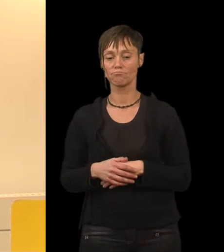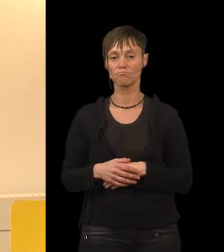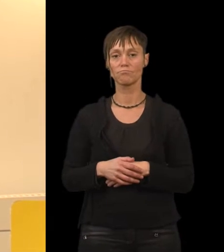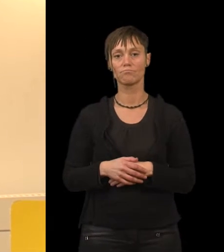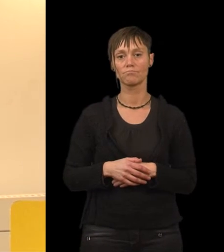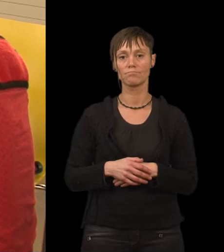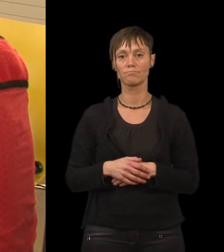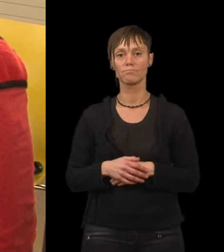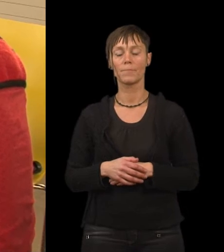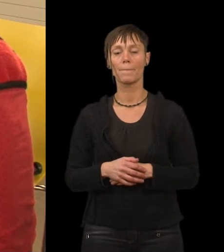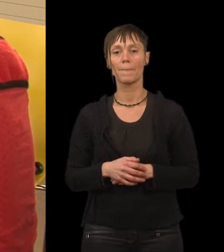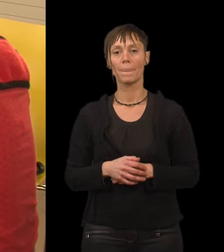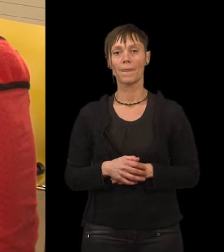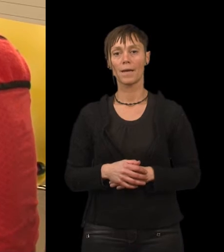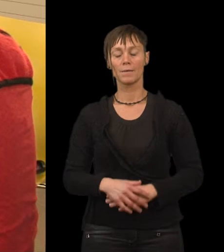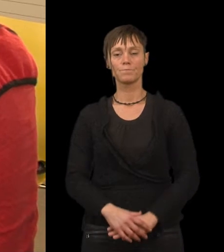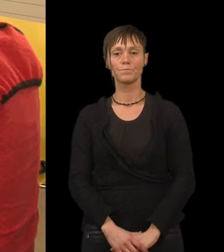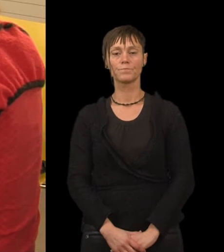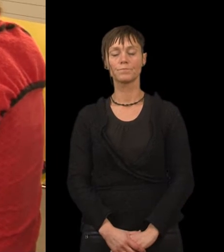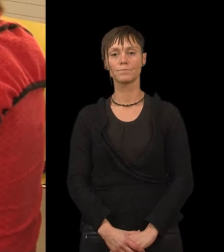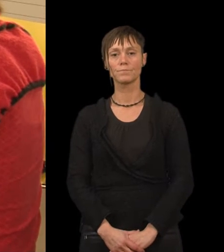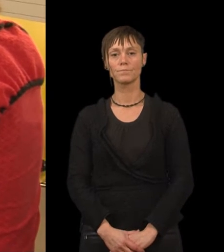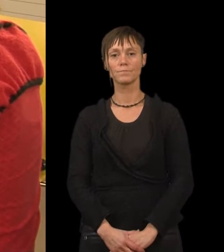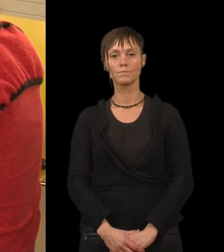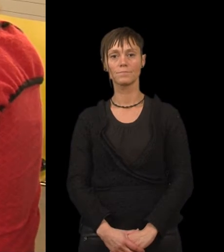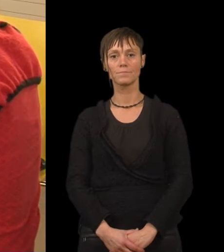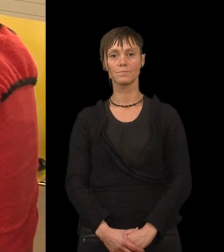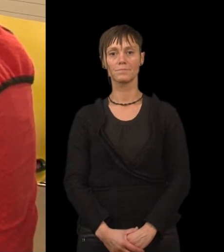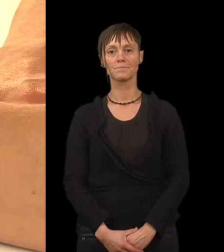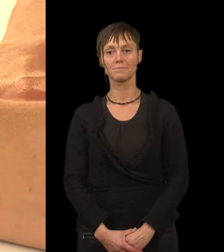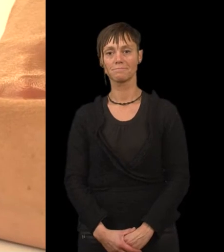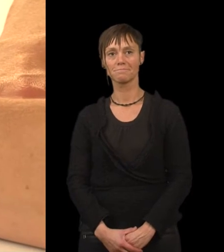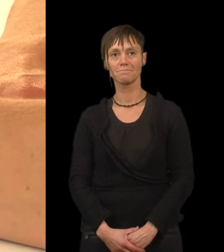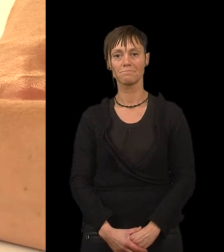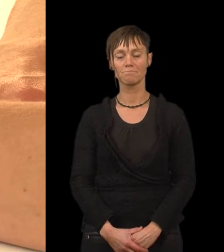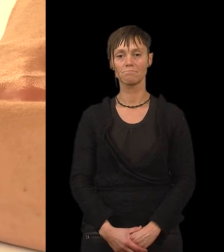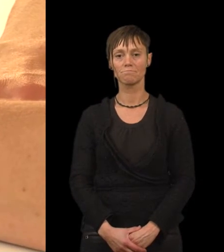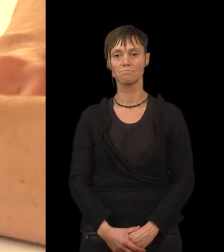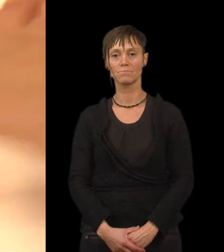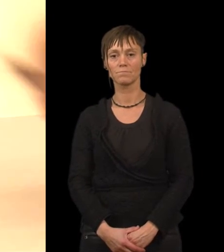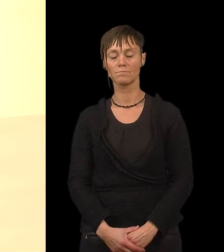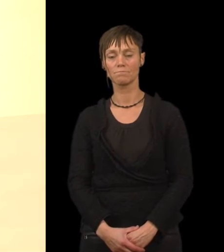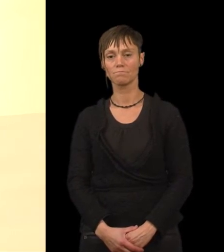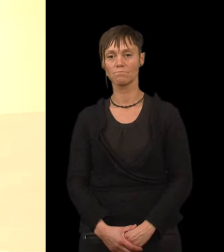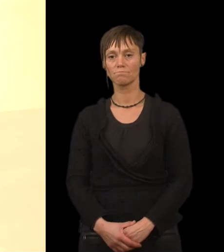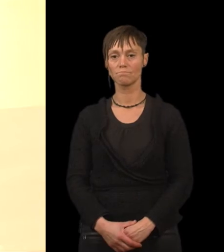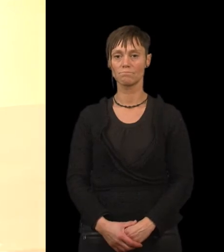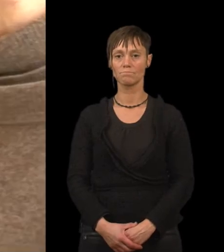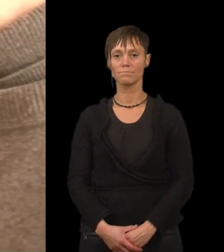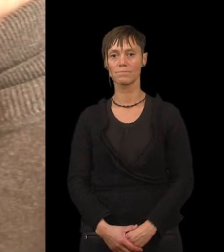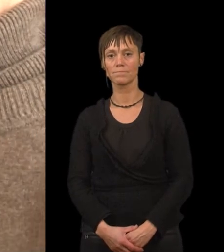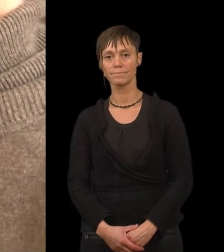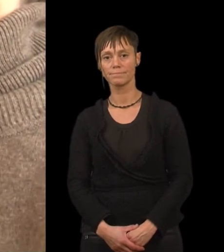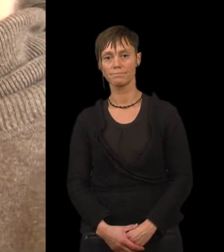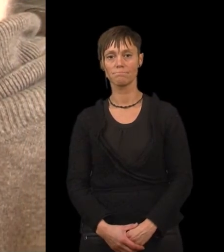coquille sera placée n'importe où, quoi. Donc il prend la parole. Donc, intrigué. Qu'est-ce que c'est? Blablabla, on ne peut